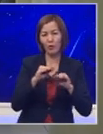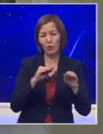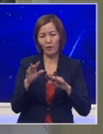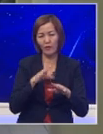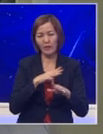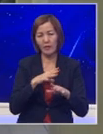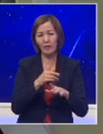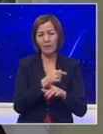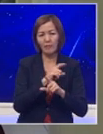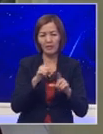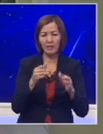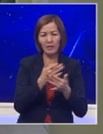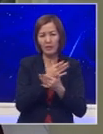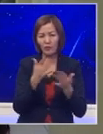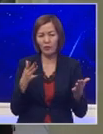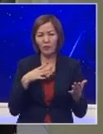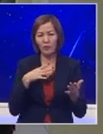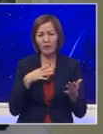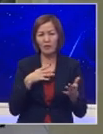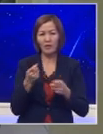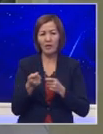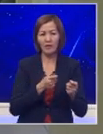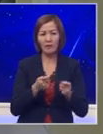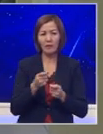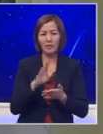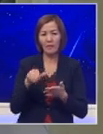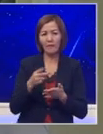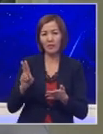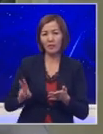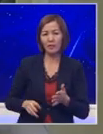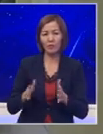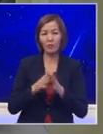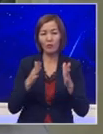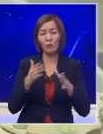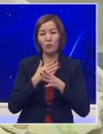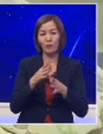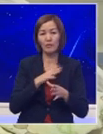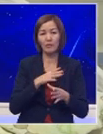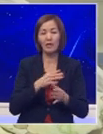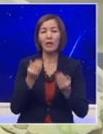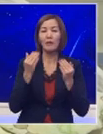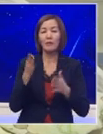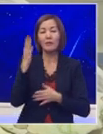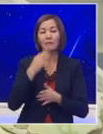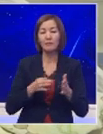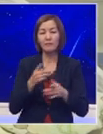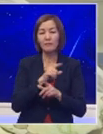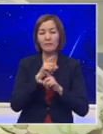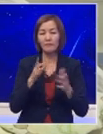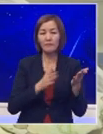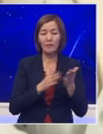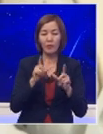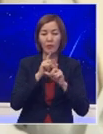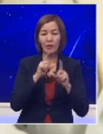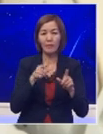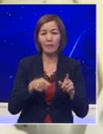нелер, администрация, біздің генеральный директорымыз көп көмектеседі. Биыл Алматы облыстық көпсалалы клиникалық